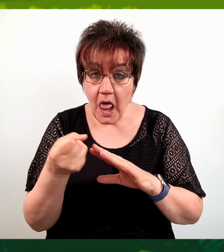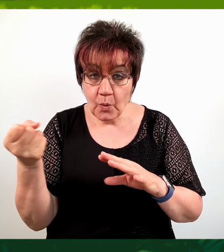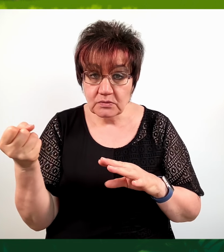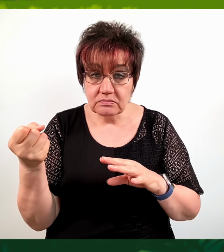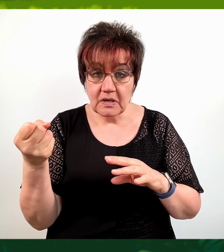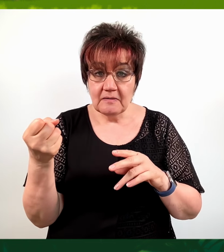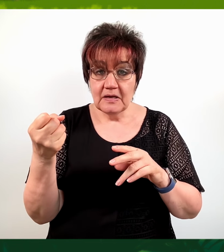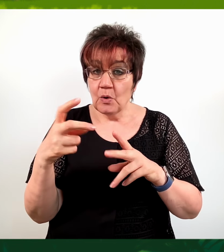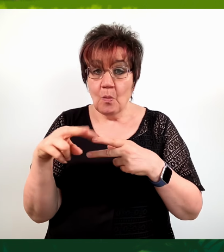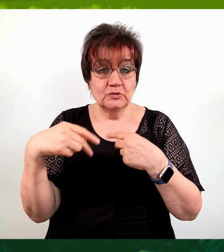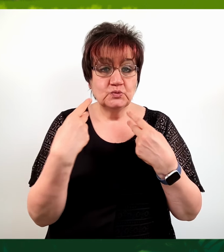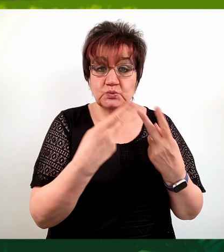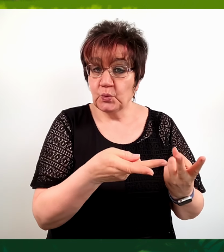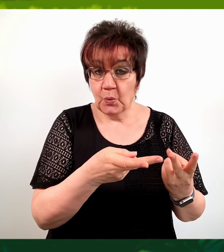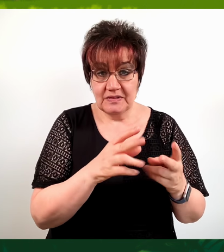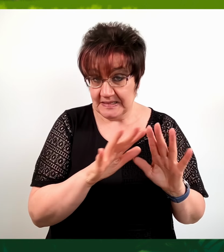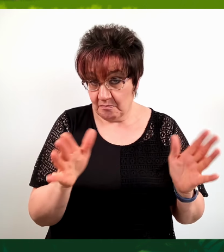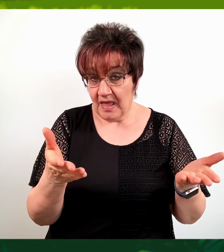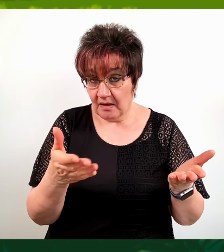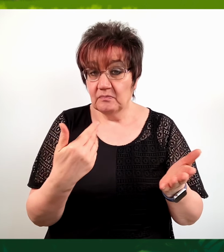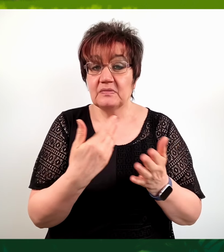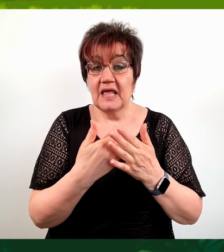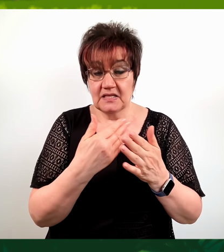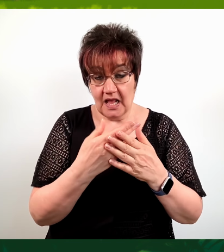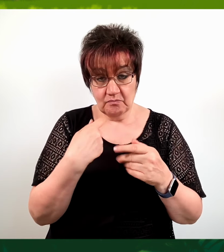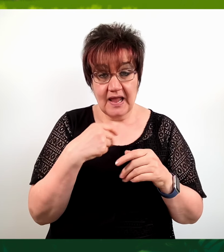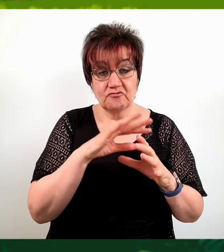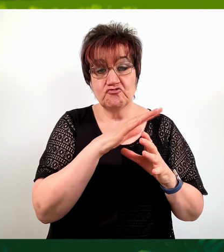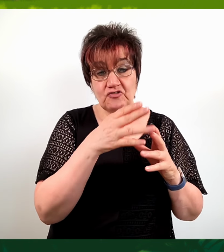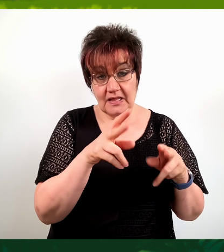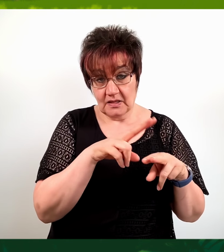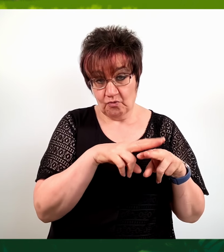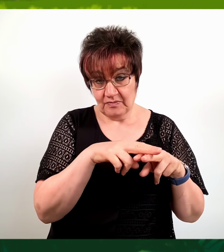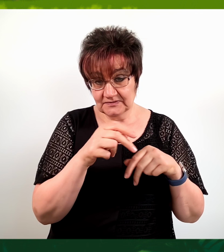gestohlen hat, das gibt er so schnell nicht wieder her.